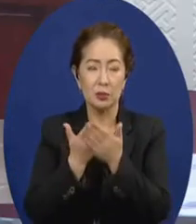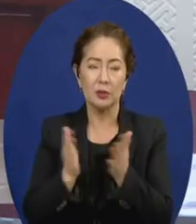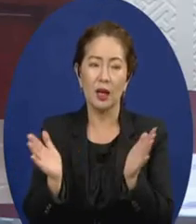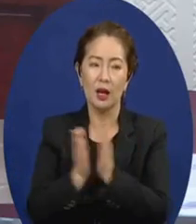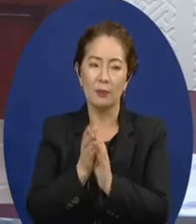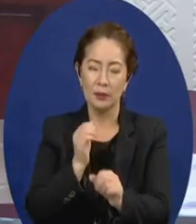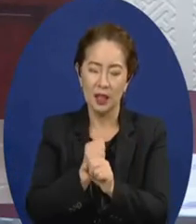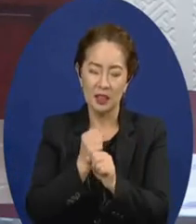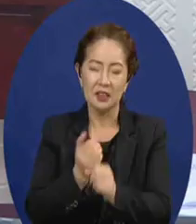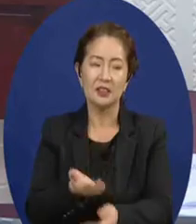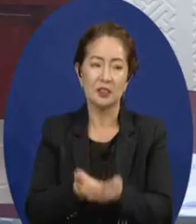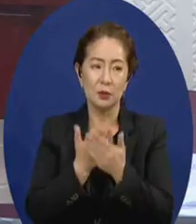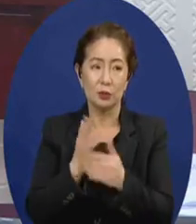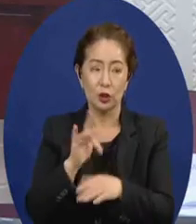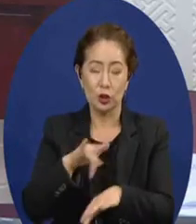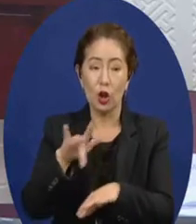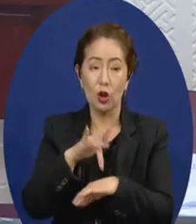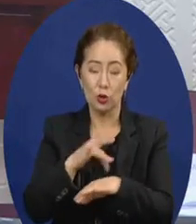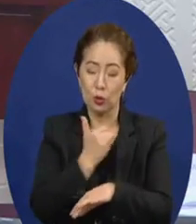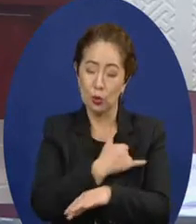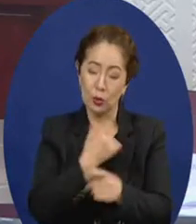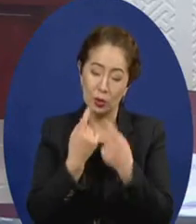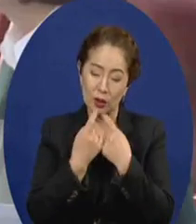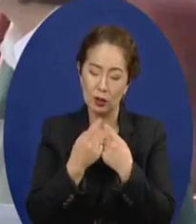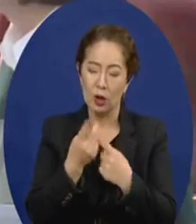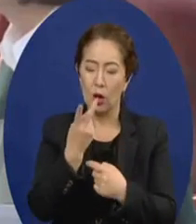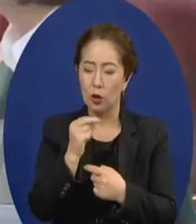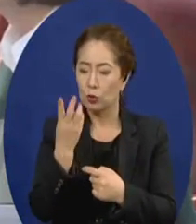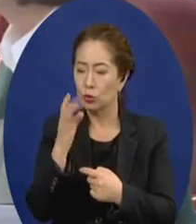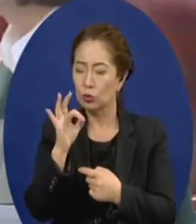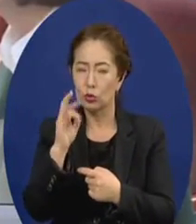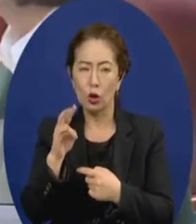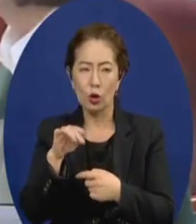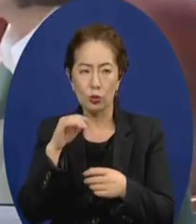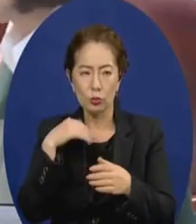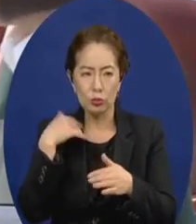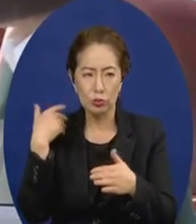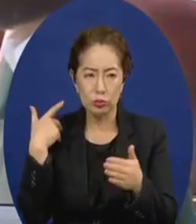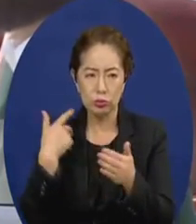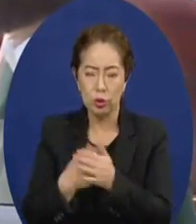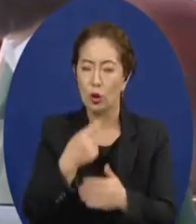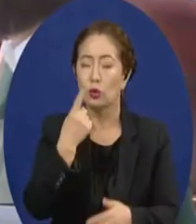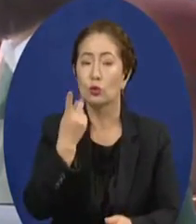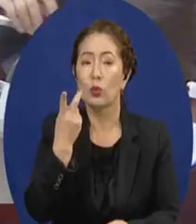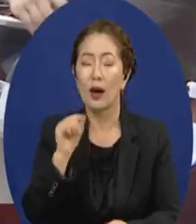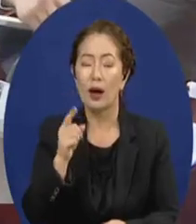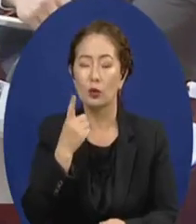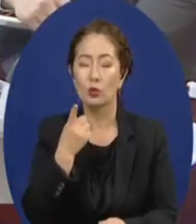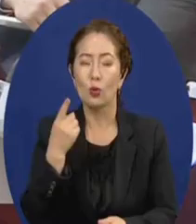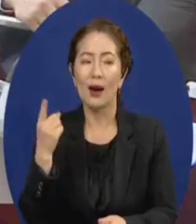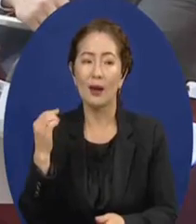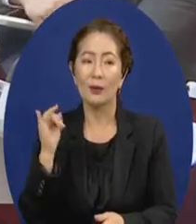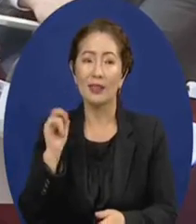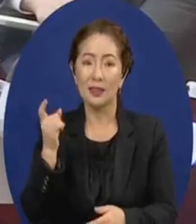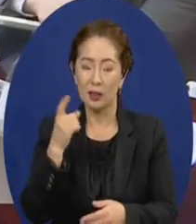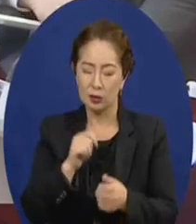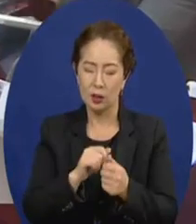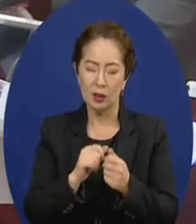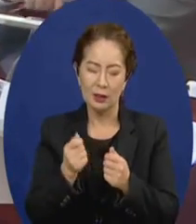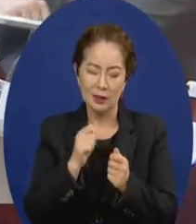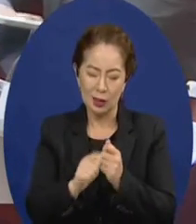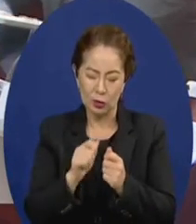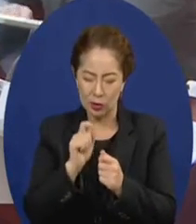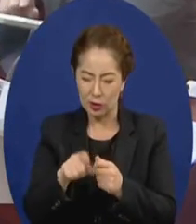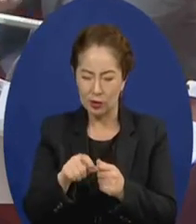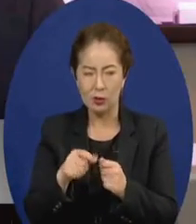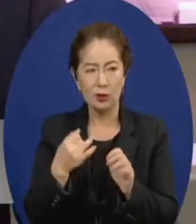удирдлагууд хэлж байна. 2040 хүртэл ерөнхий төлөвлөгөөнд 110 их найт төрөг зарцуулна. Үүний 70 орчим хувийг хувийн хөвшлийнхэн бүрдүүлэх